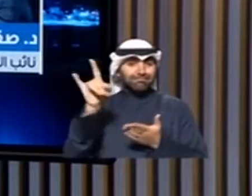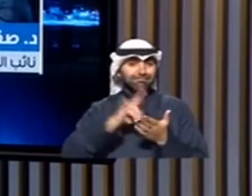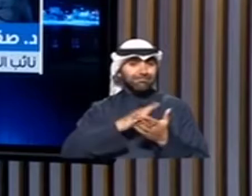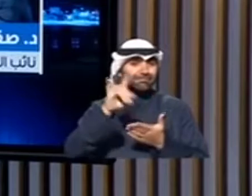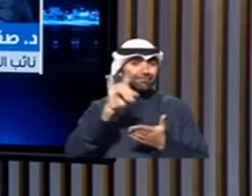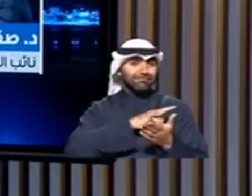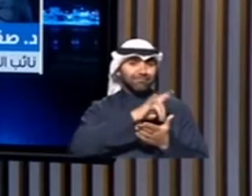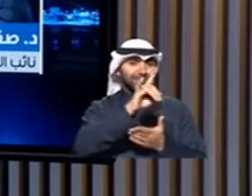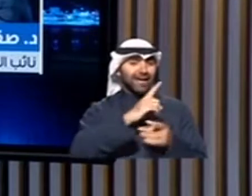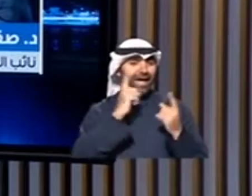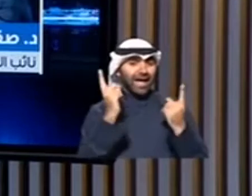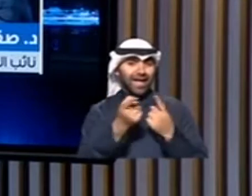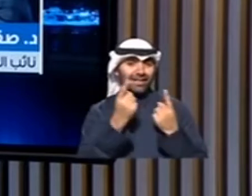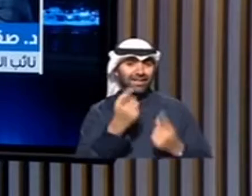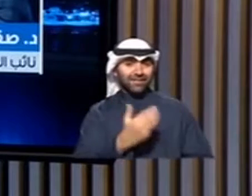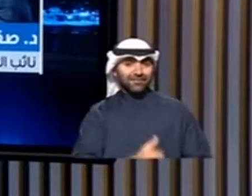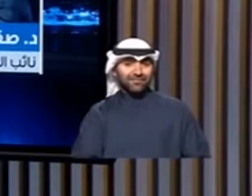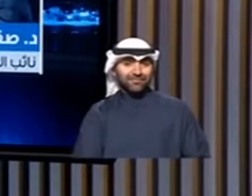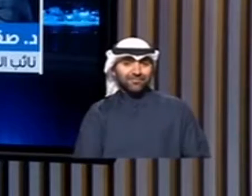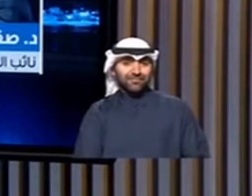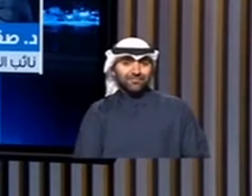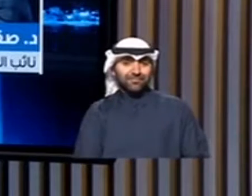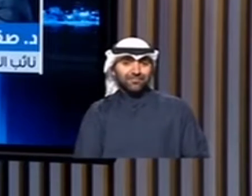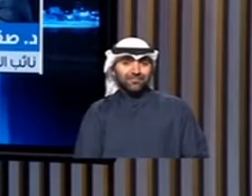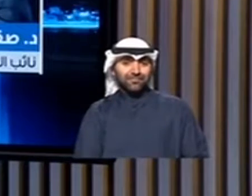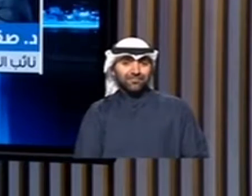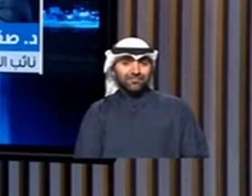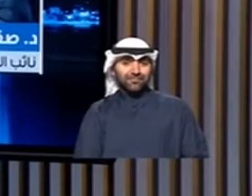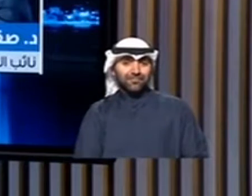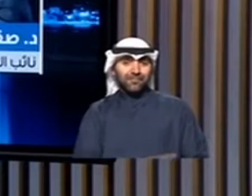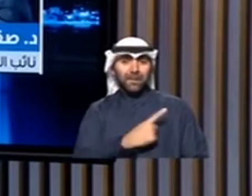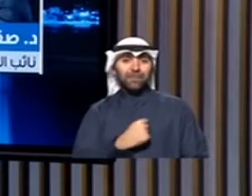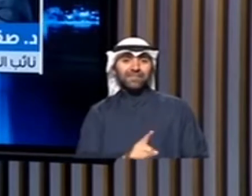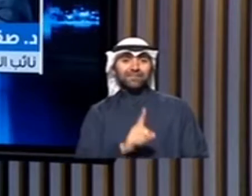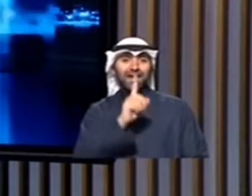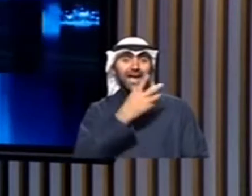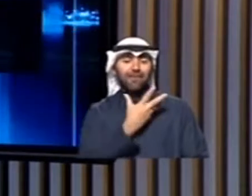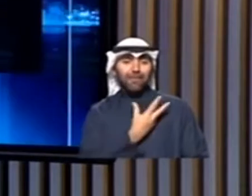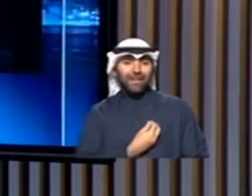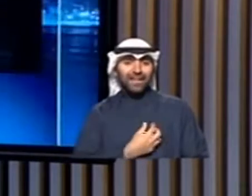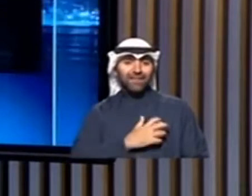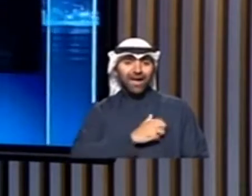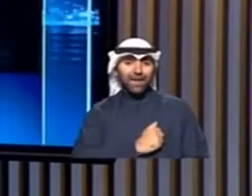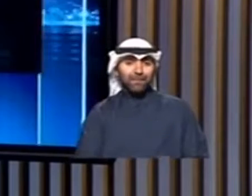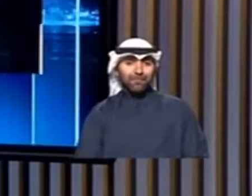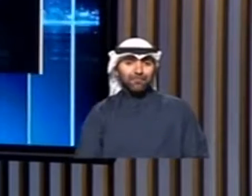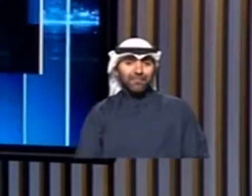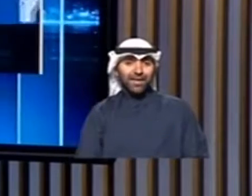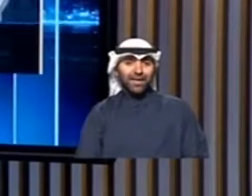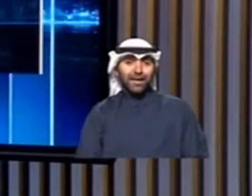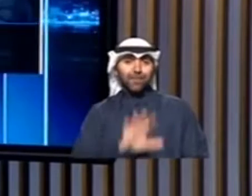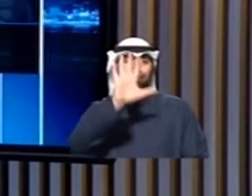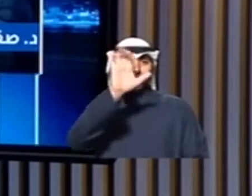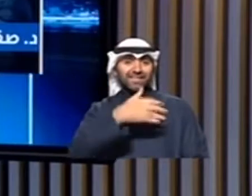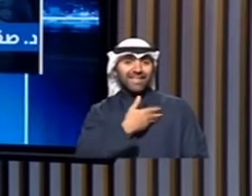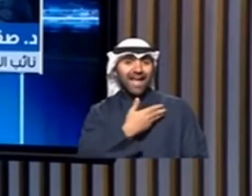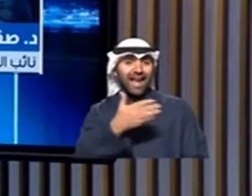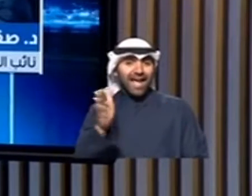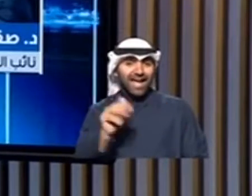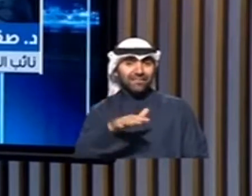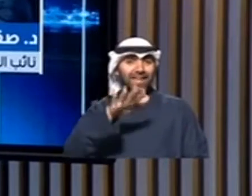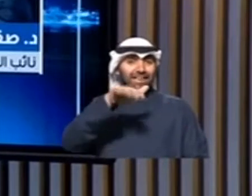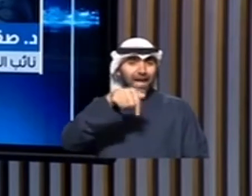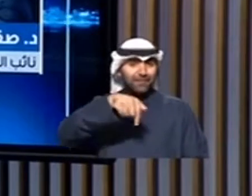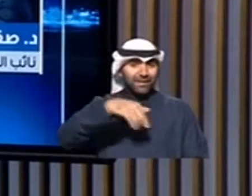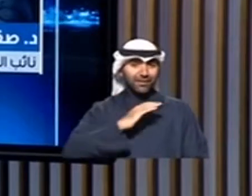السفر والمعسكرات الخارجية. أول شيء بسم الله الرحمن الرحيم، حاب أمسي عليكم جميعا بالخير. بالنسبة لهذا القرار أتى بعد